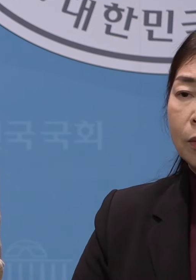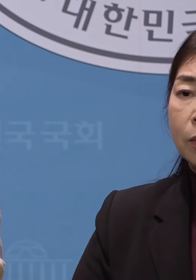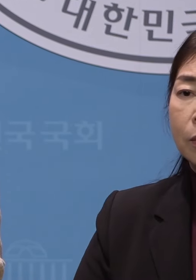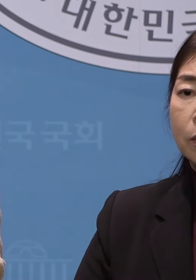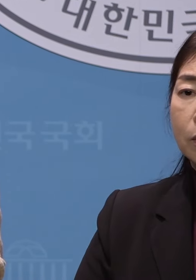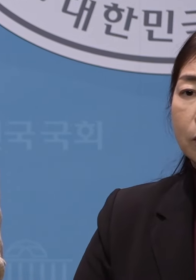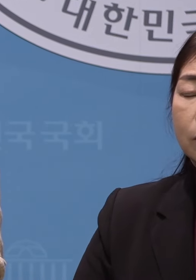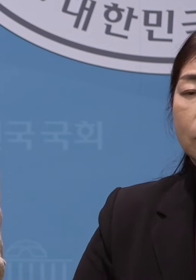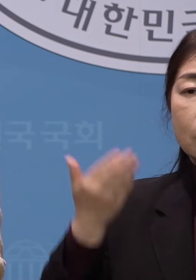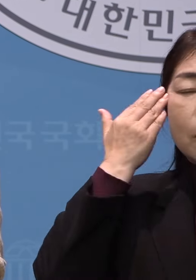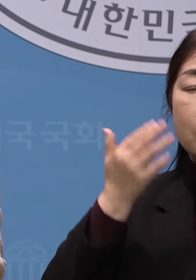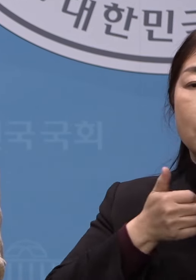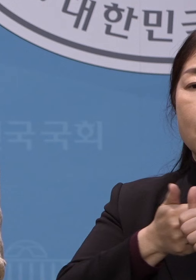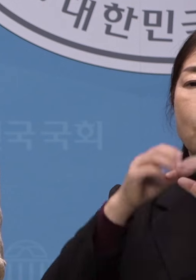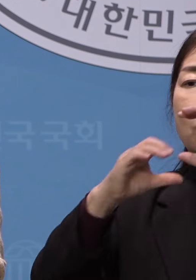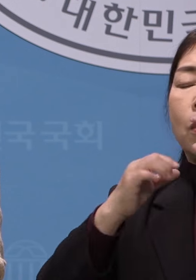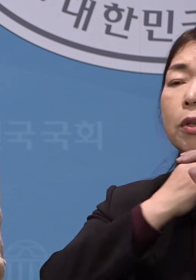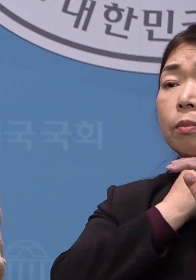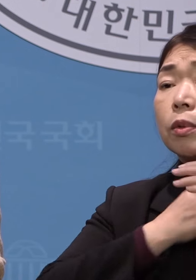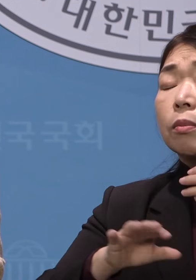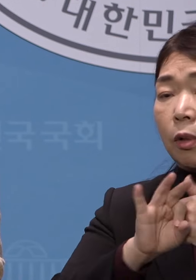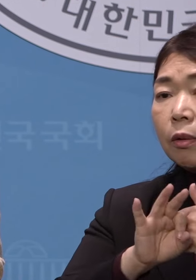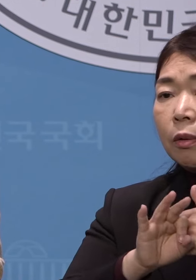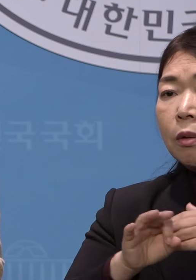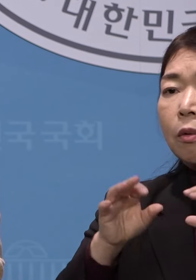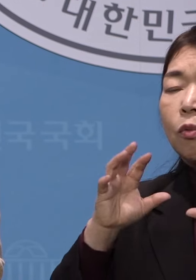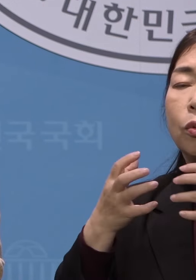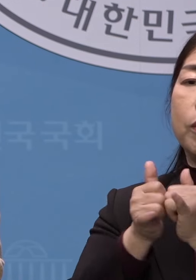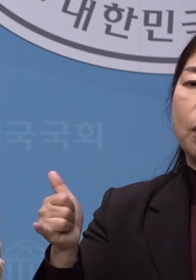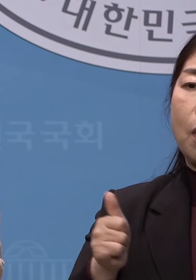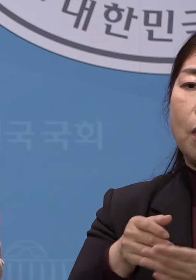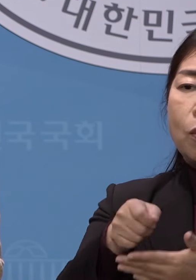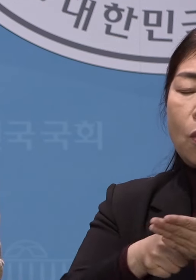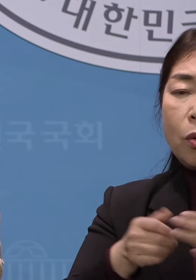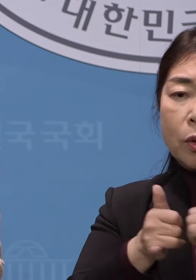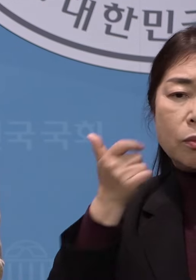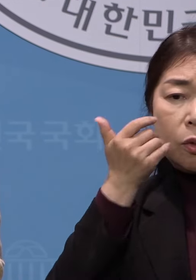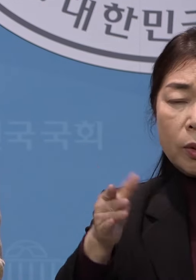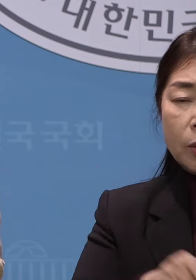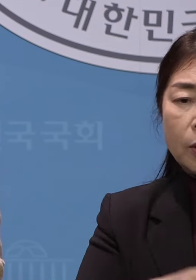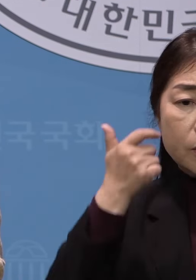상식적인 소통을 할 의지가 조금이라도 있다면 국민과 언론이 던지는